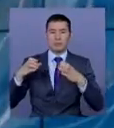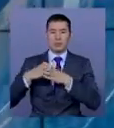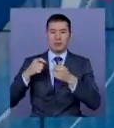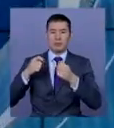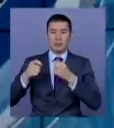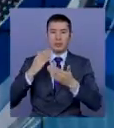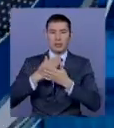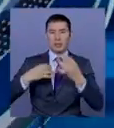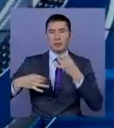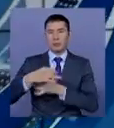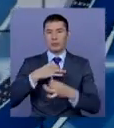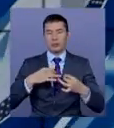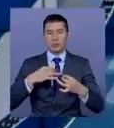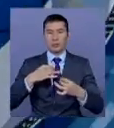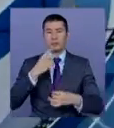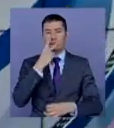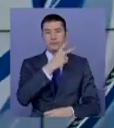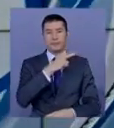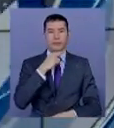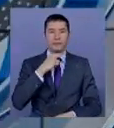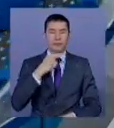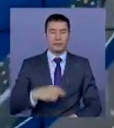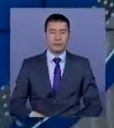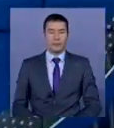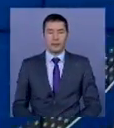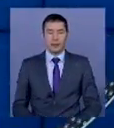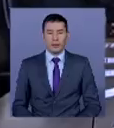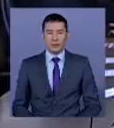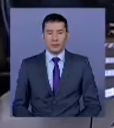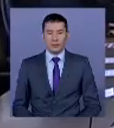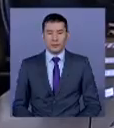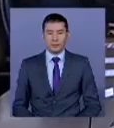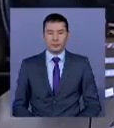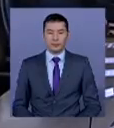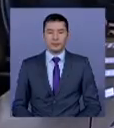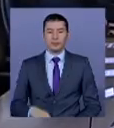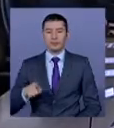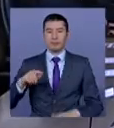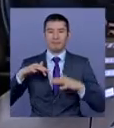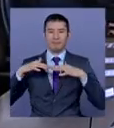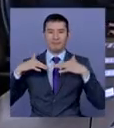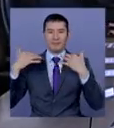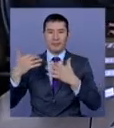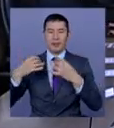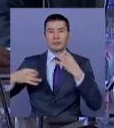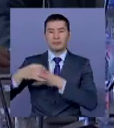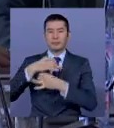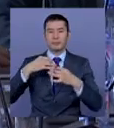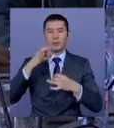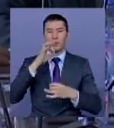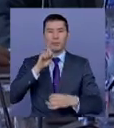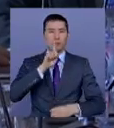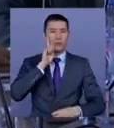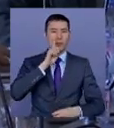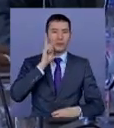кезекті талқылануына салынды. Тақырыпты тілші жалғастырсын. Кеңесте жас кәсіпкер, бизнес бастау бағдарламалары бойынша